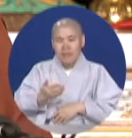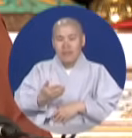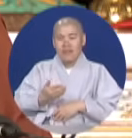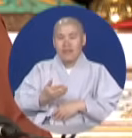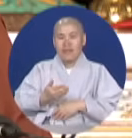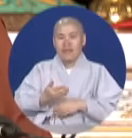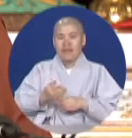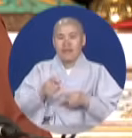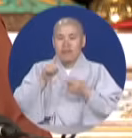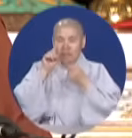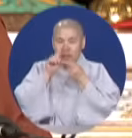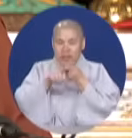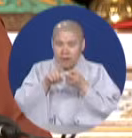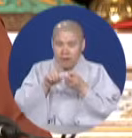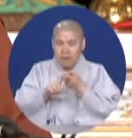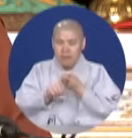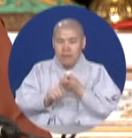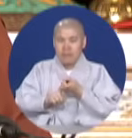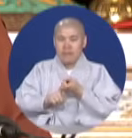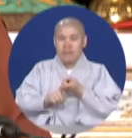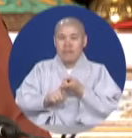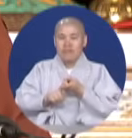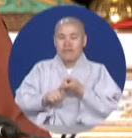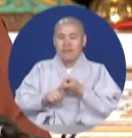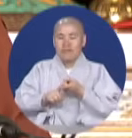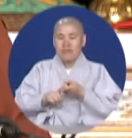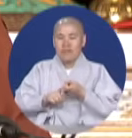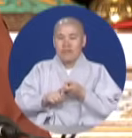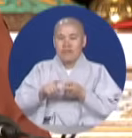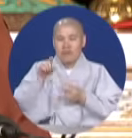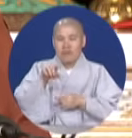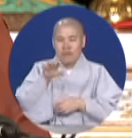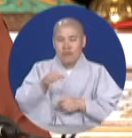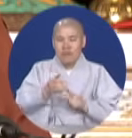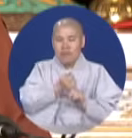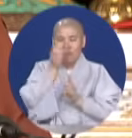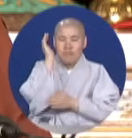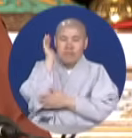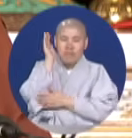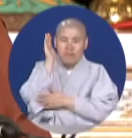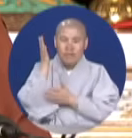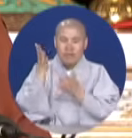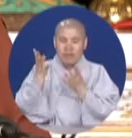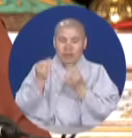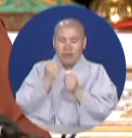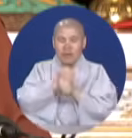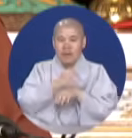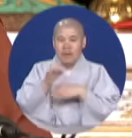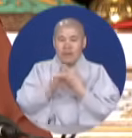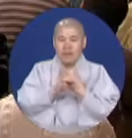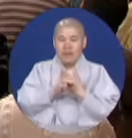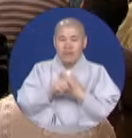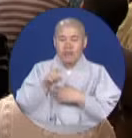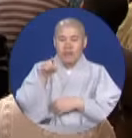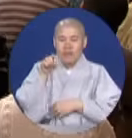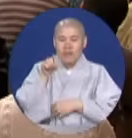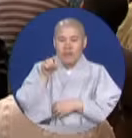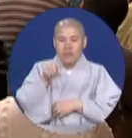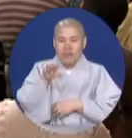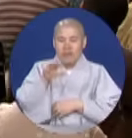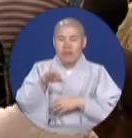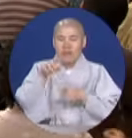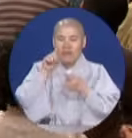대하여야 돼. 대하여. 여기 이제 무상사에서 이렇게 법문을 많이 하면 이제 무상사에